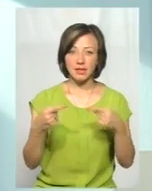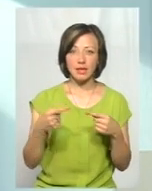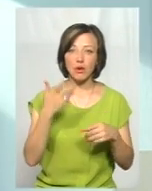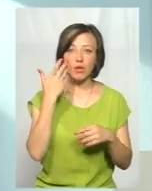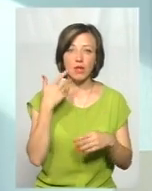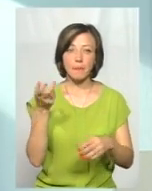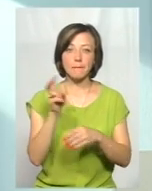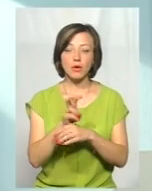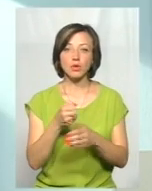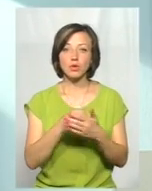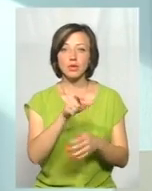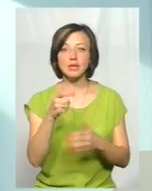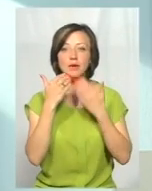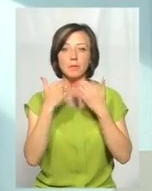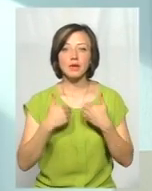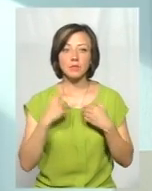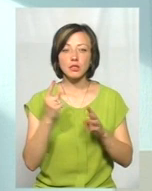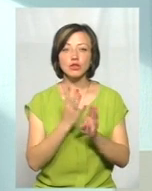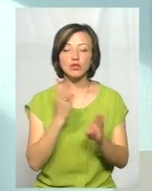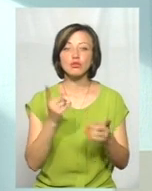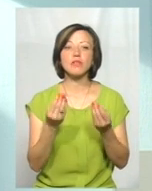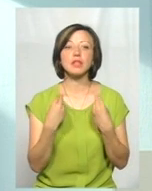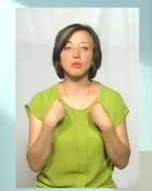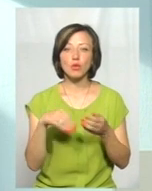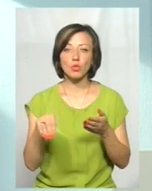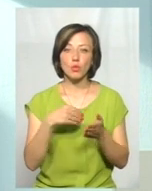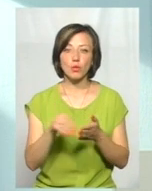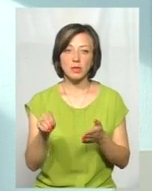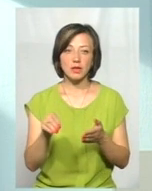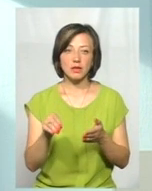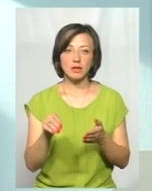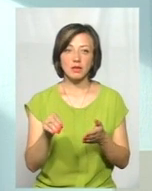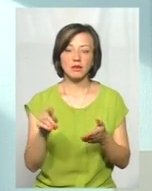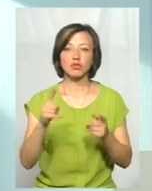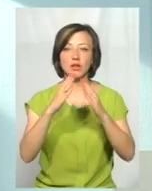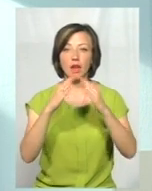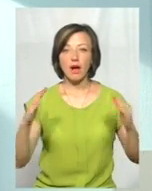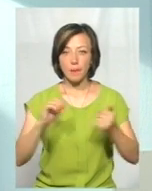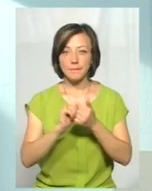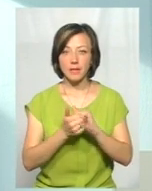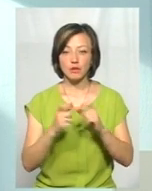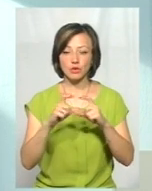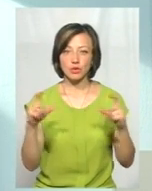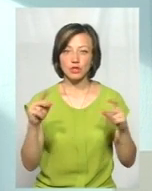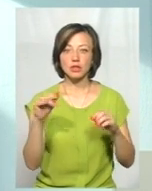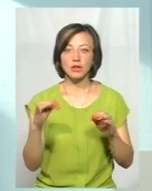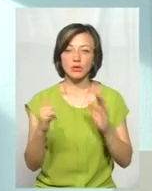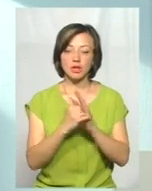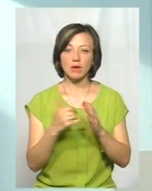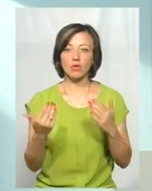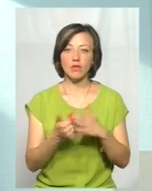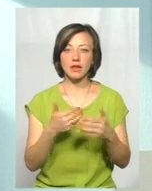ми приходимо до виборців, нас запитують насамперед, а що ви нам купите, як там, чи ви перекриєте дах на школі, чи ви поставите нові